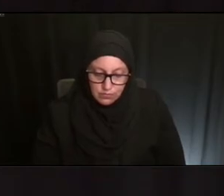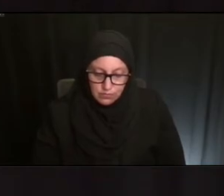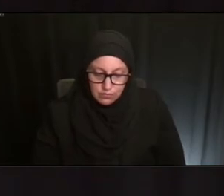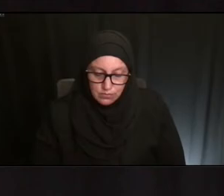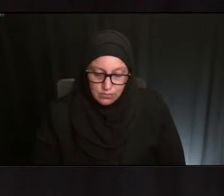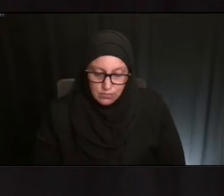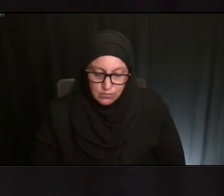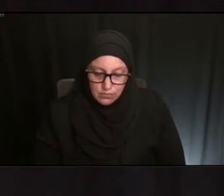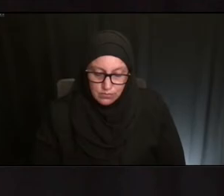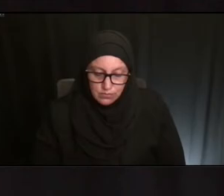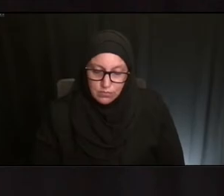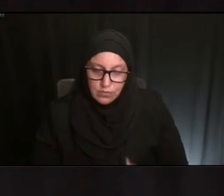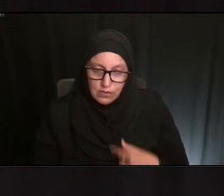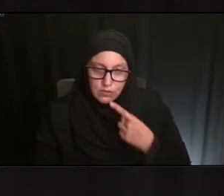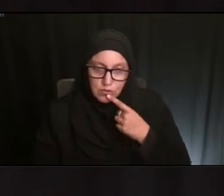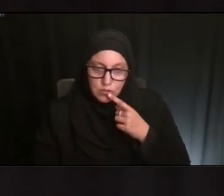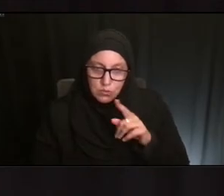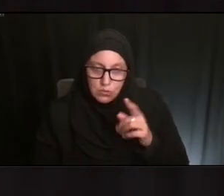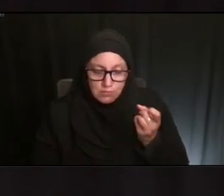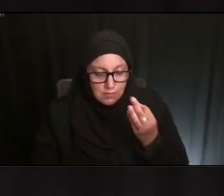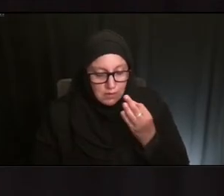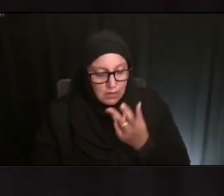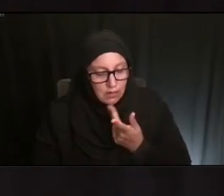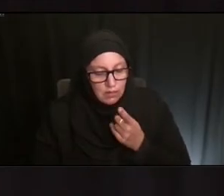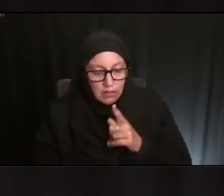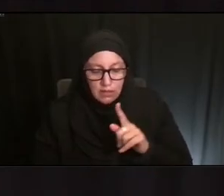وأشهد أن لكم الأئمة